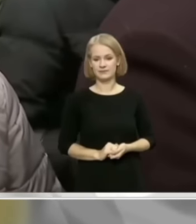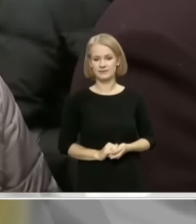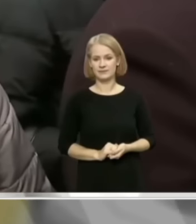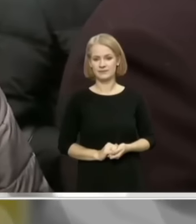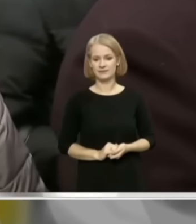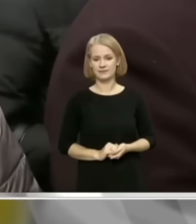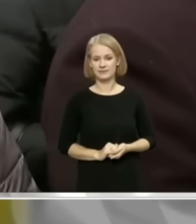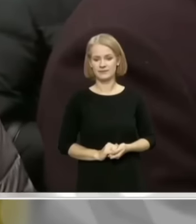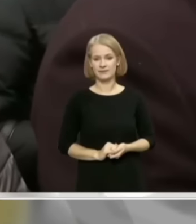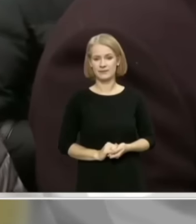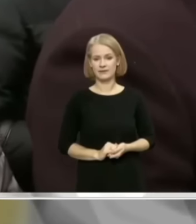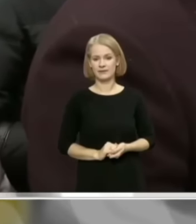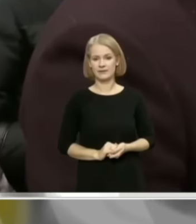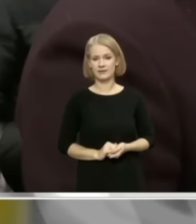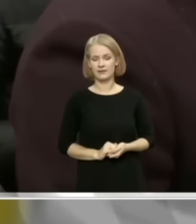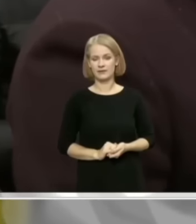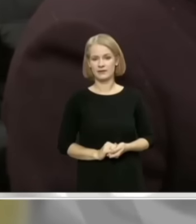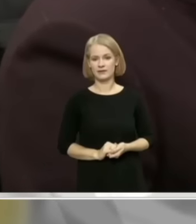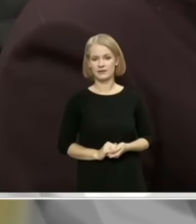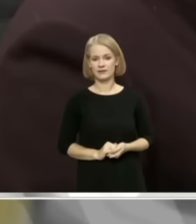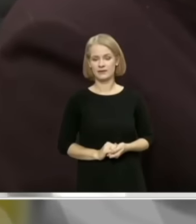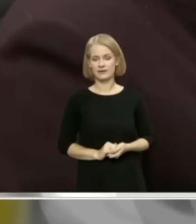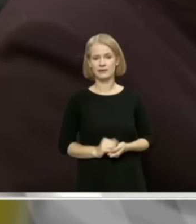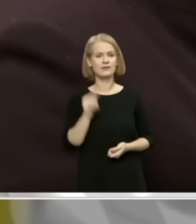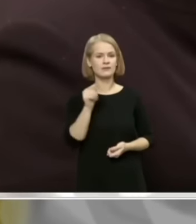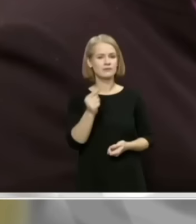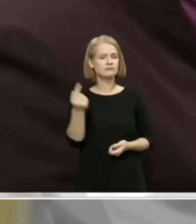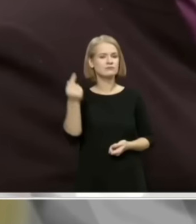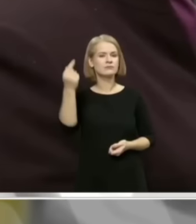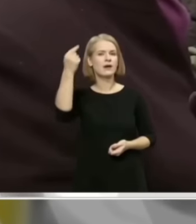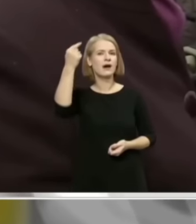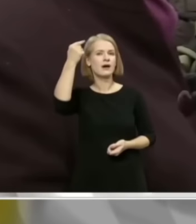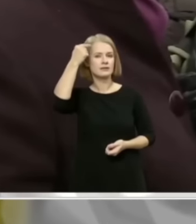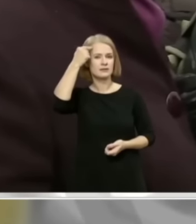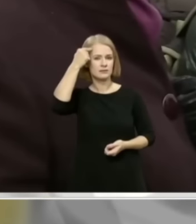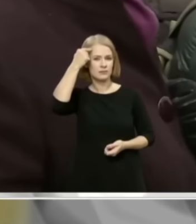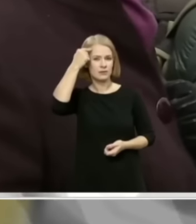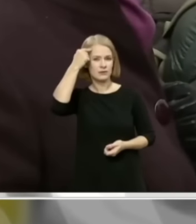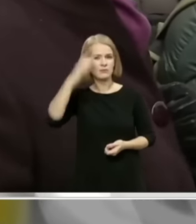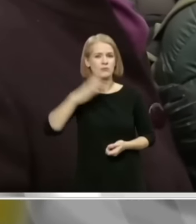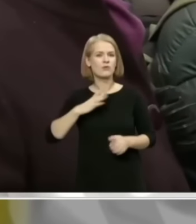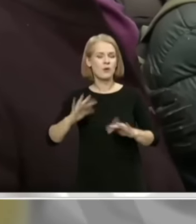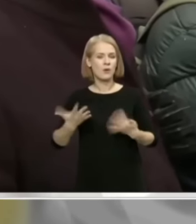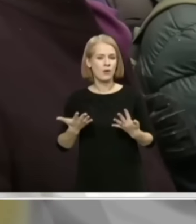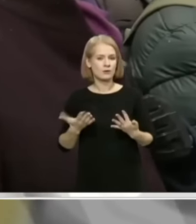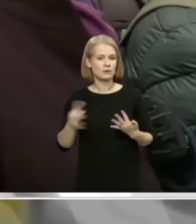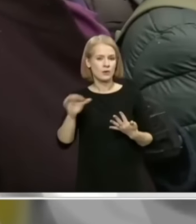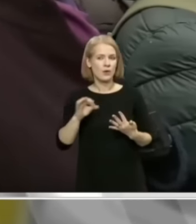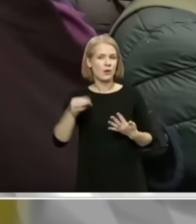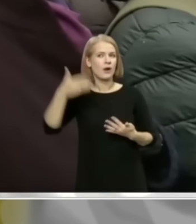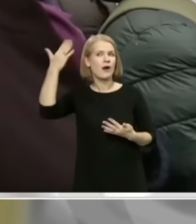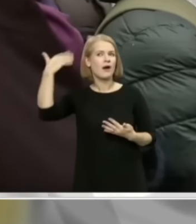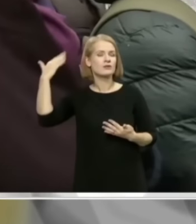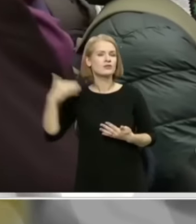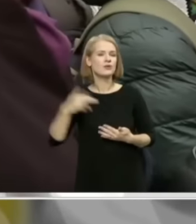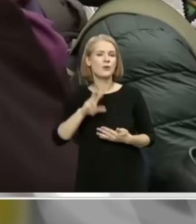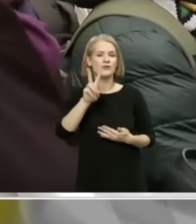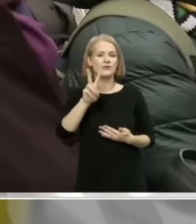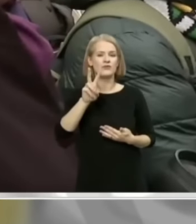Prisiminta ten ir tas Lietuvos istorijos puslapis, kai Vilkaitis